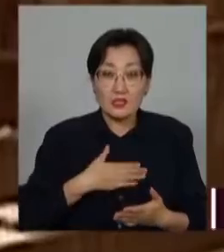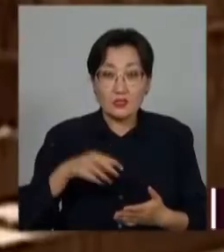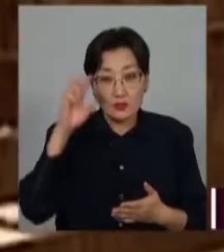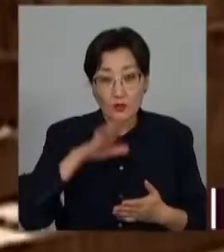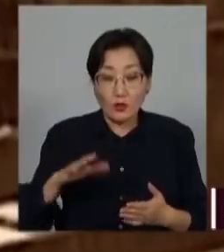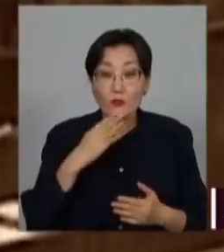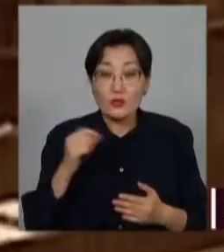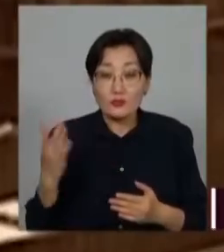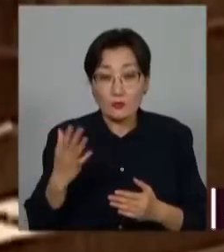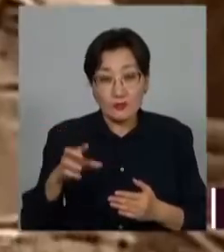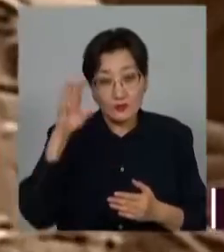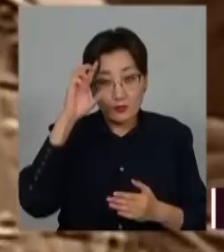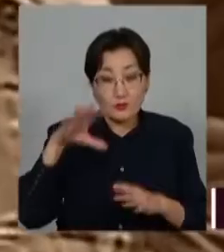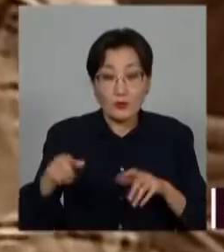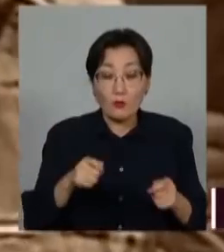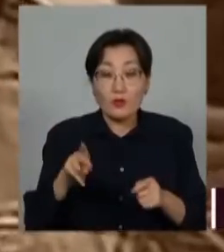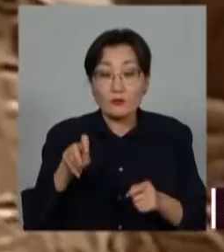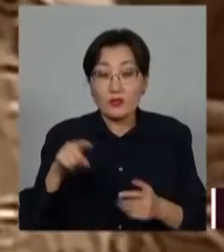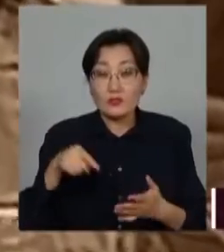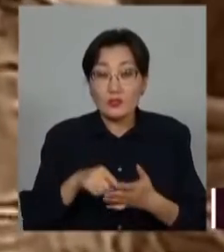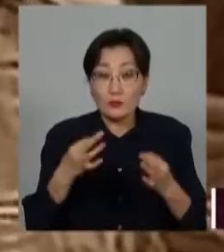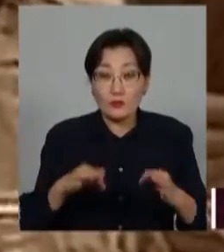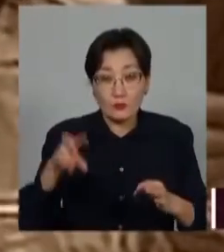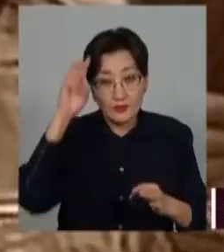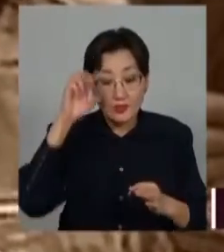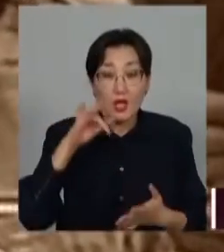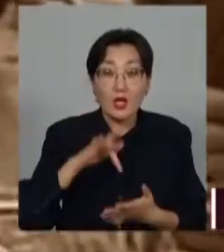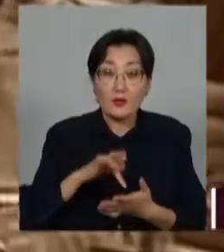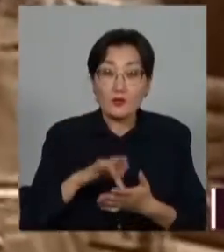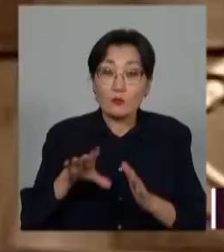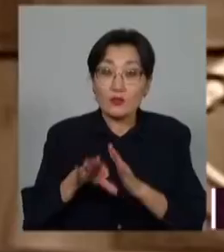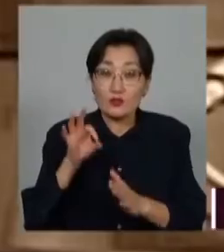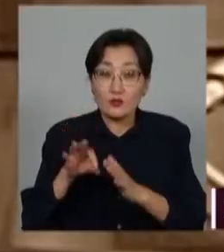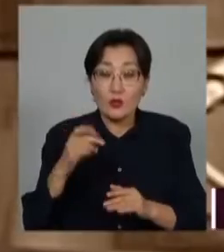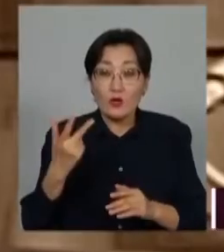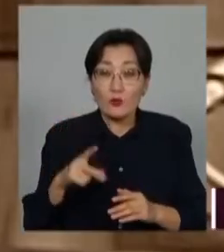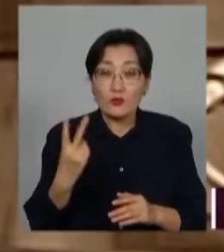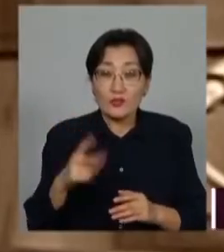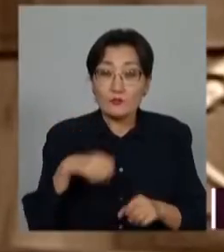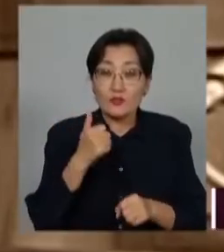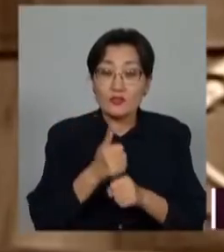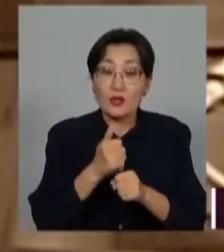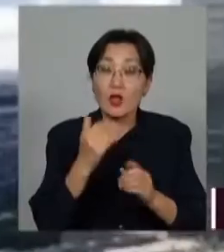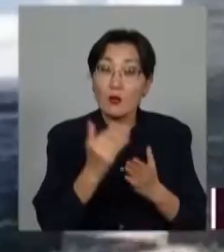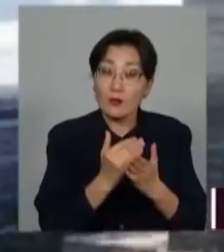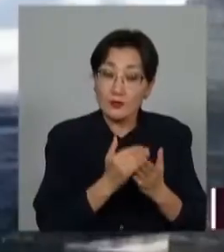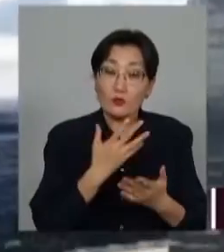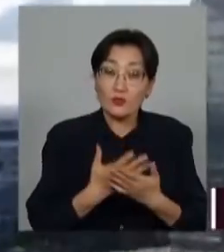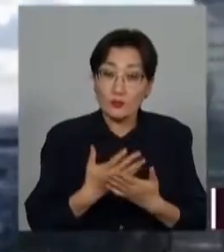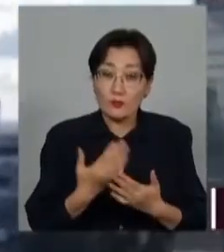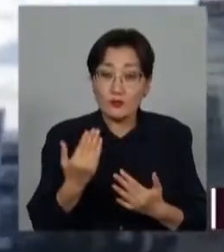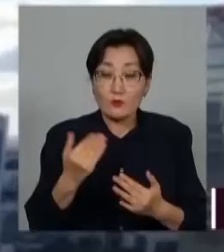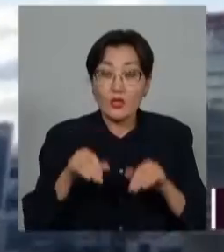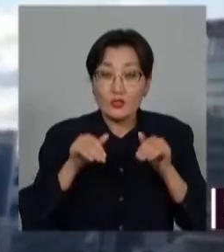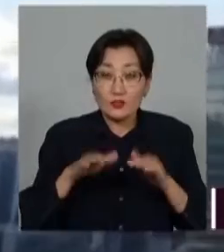Өз баяндамасында елбасы Ақмола қаласының тәуелсіз мемлекетіміздің астанасы болып таңдалуының 32 негізгі өлшемін көрсетіп берді. Сол